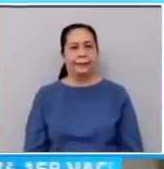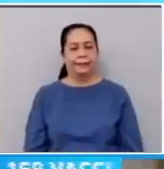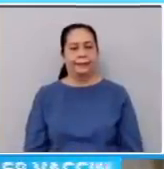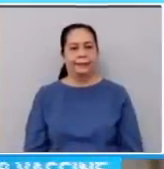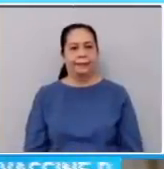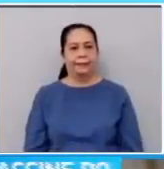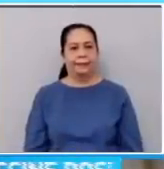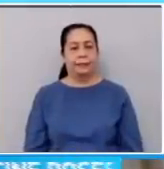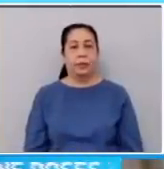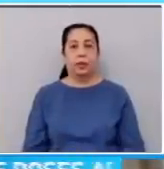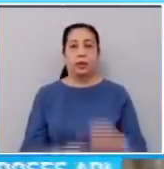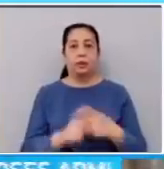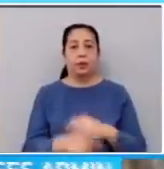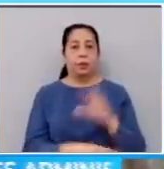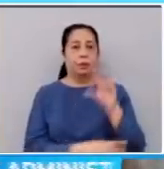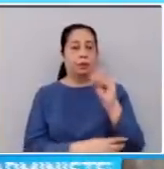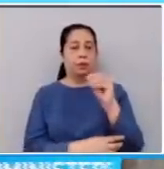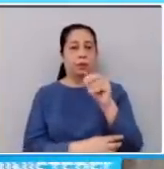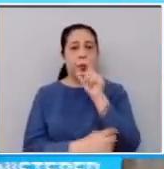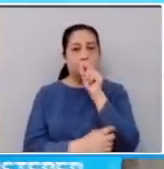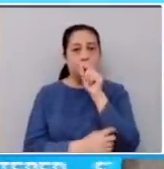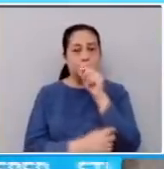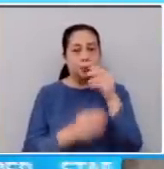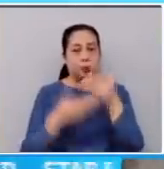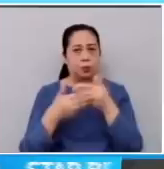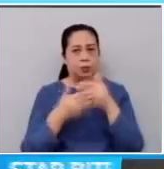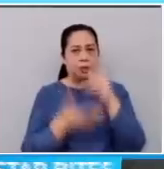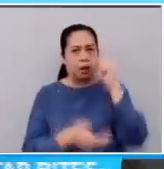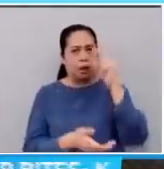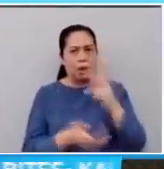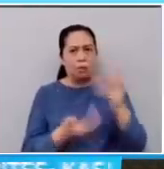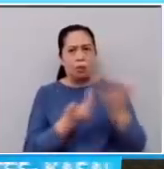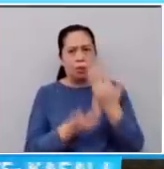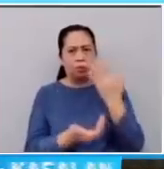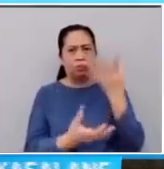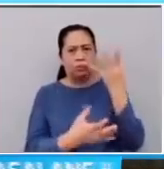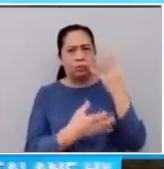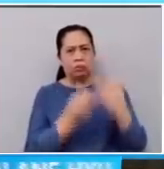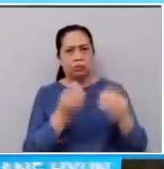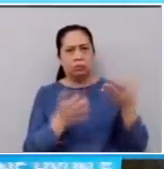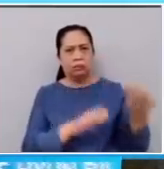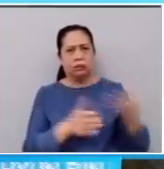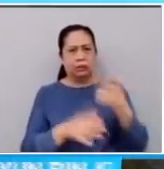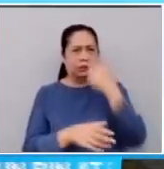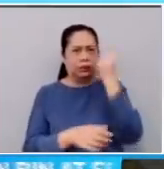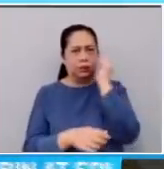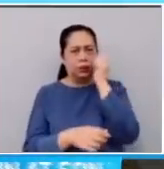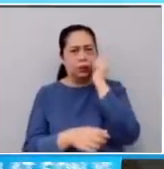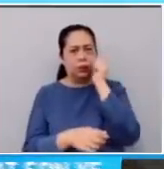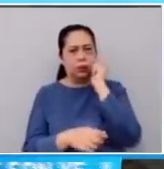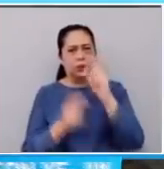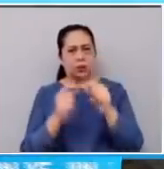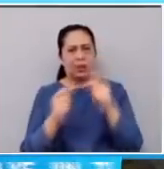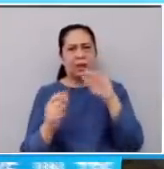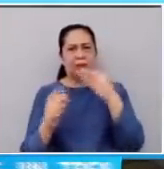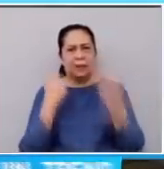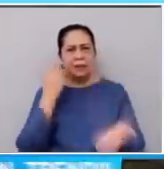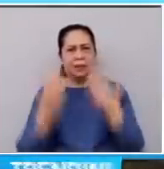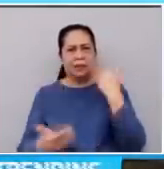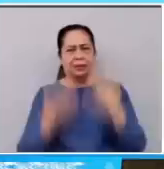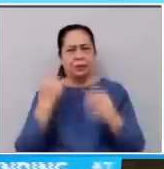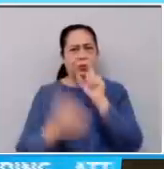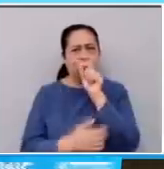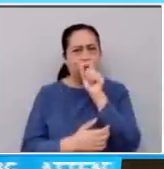Mula sa 50 sisiw, nangalahati ang bilang ng mga sisiw ni Aling Erlinda dahil araw-araw daw ay may namamatay dito. Ito